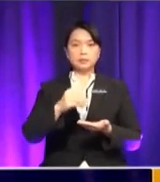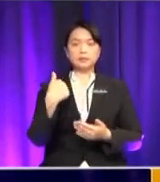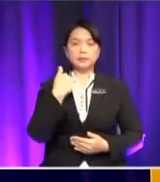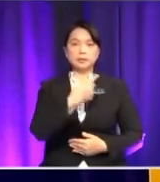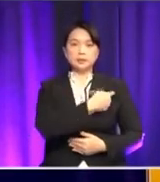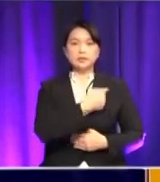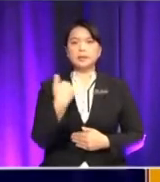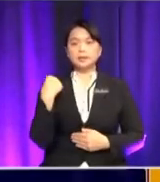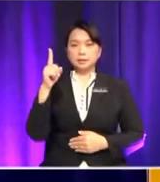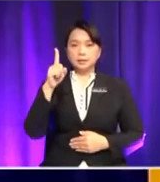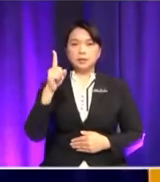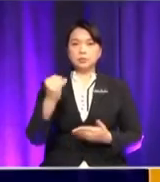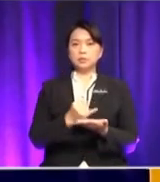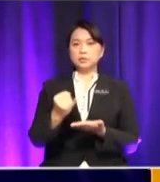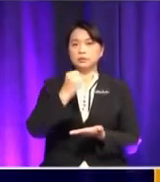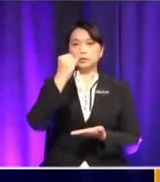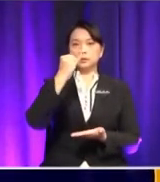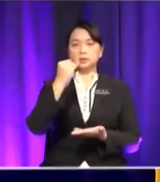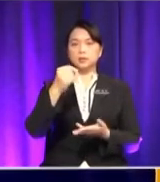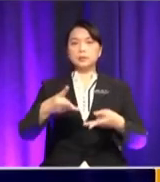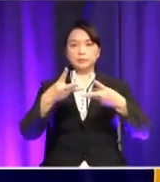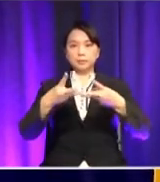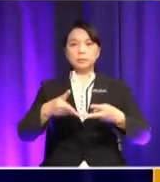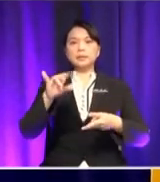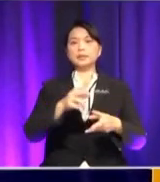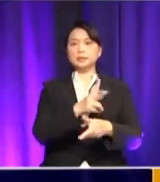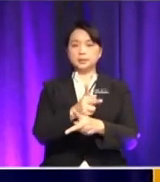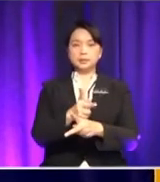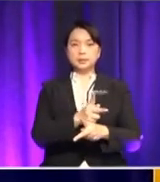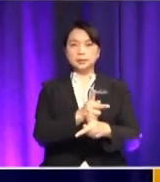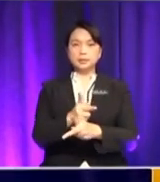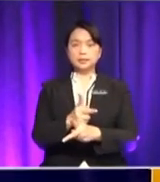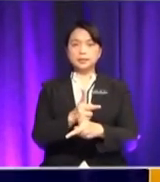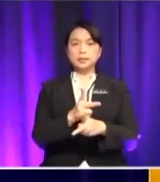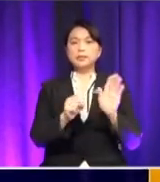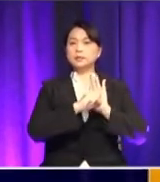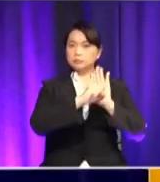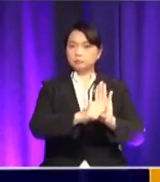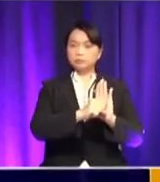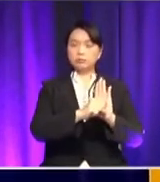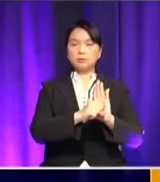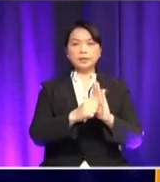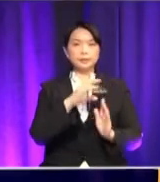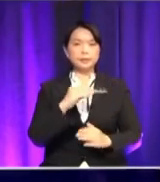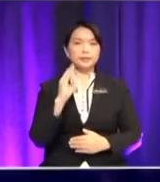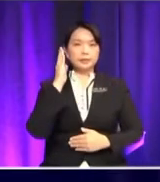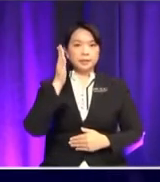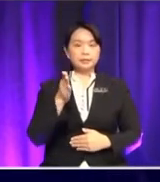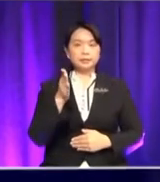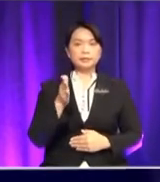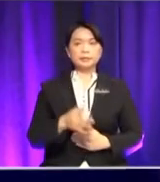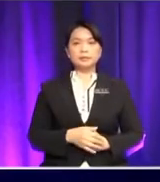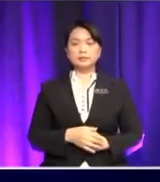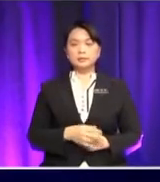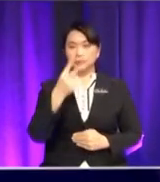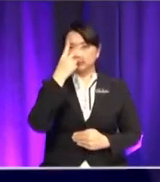satu institusi kepiawaiannya akan menjaga stendec simbol yang akan melukis simbol piawai dalam lukisan bangunan ini